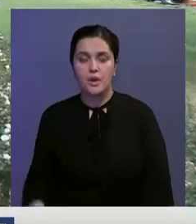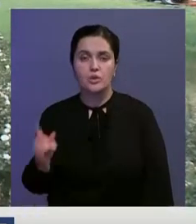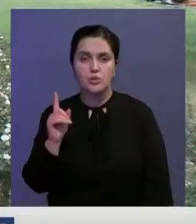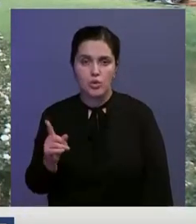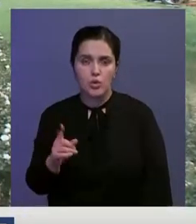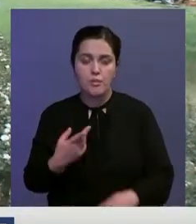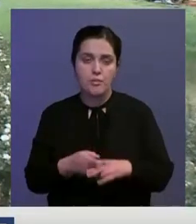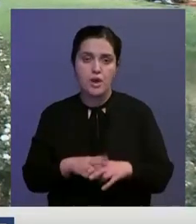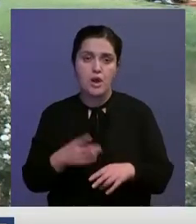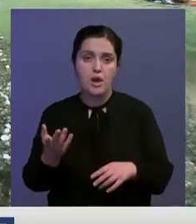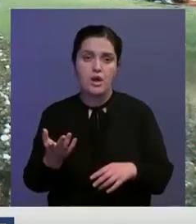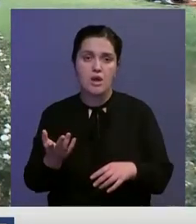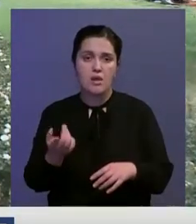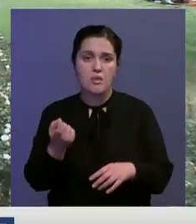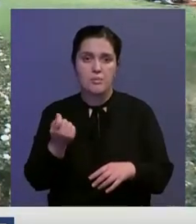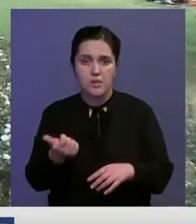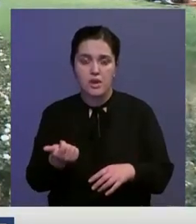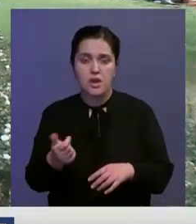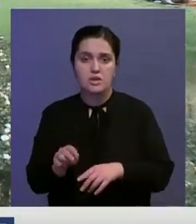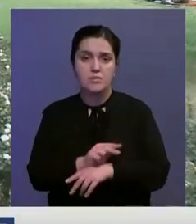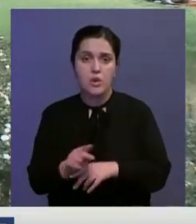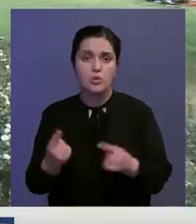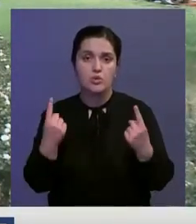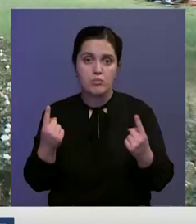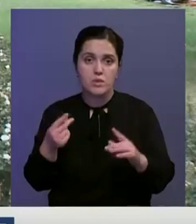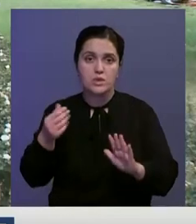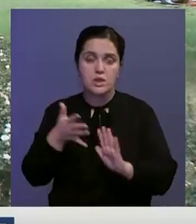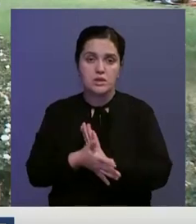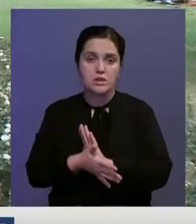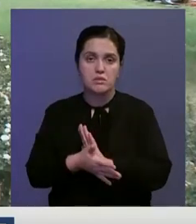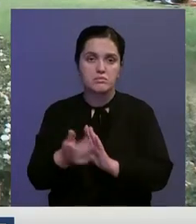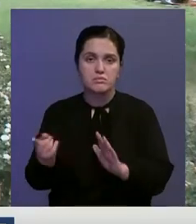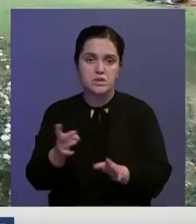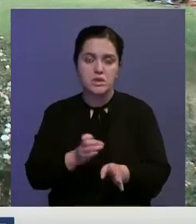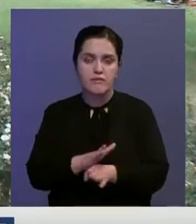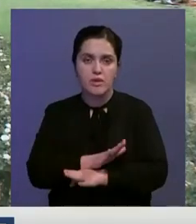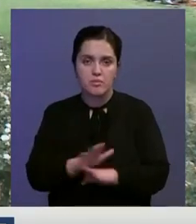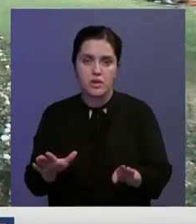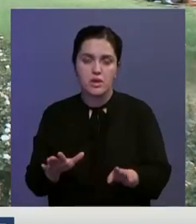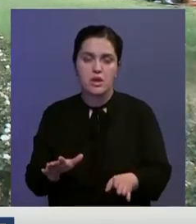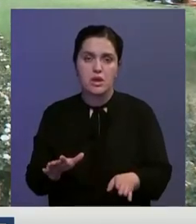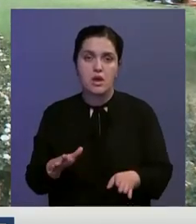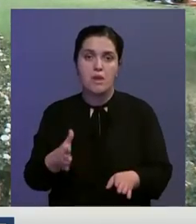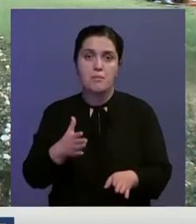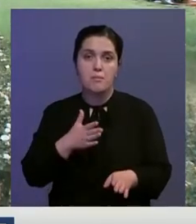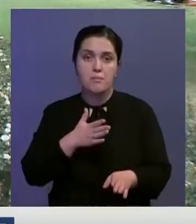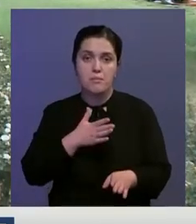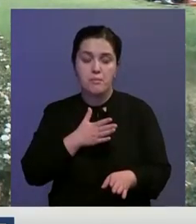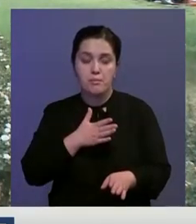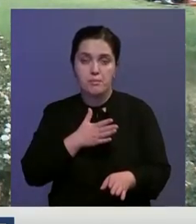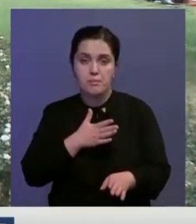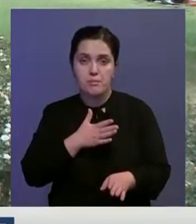мелкие нарушения исправлялись, а вот более крупные, которые требуют затрат, ими не были выполнены. Поэтому мы вынуждены